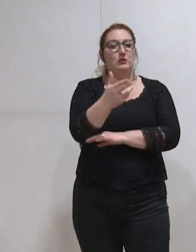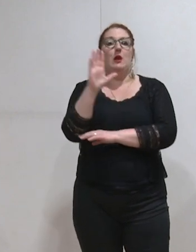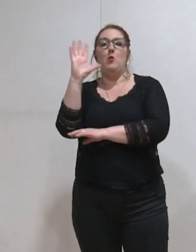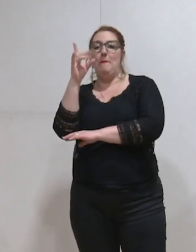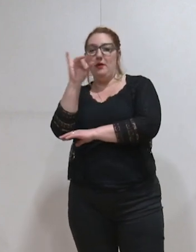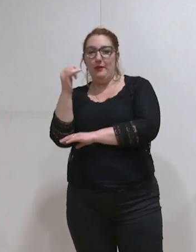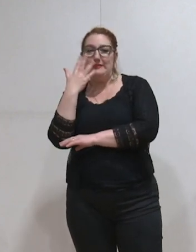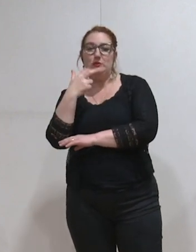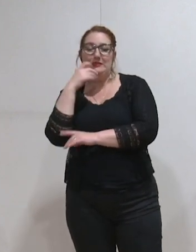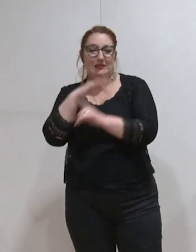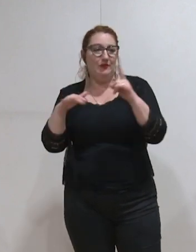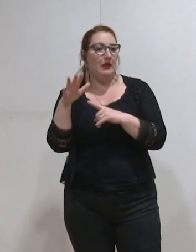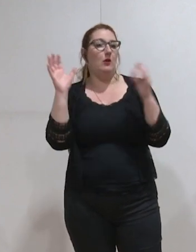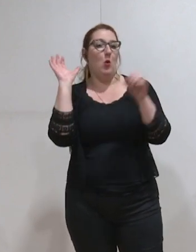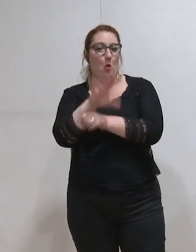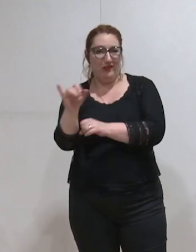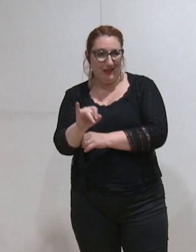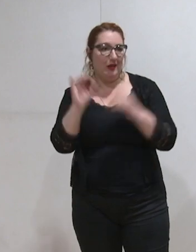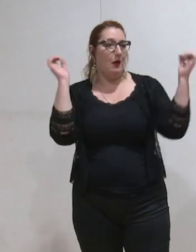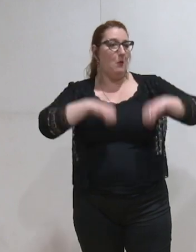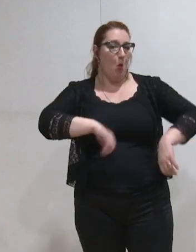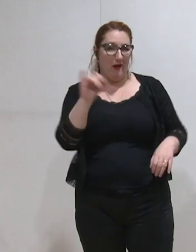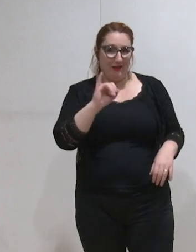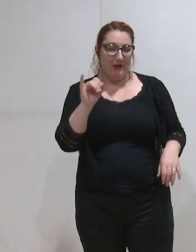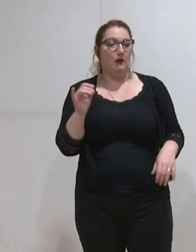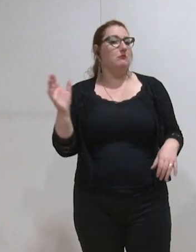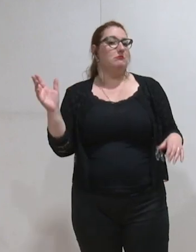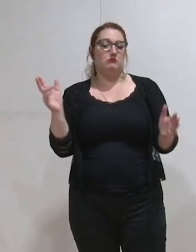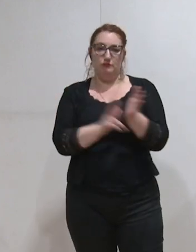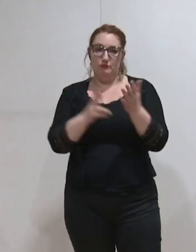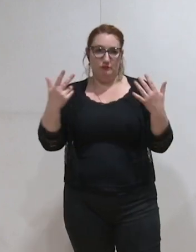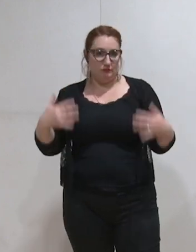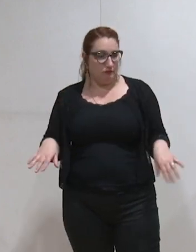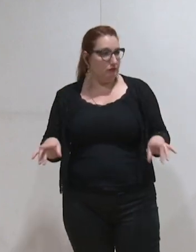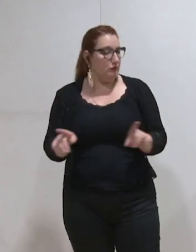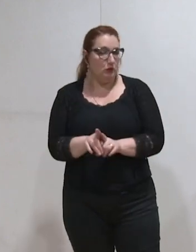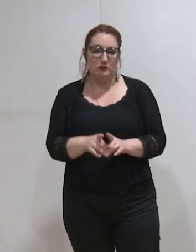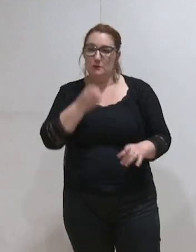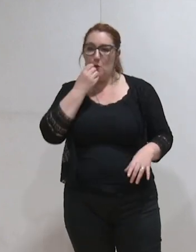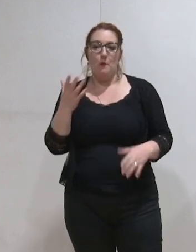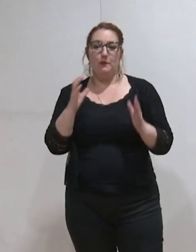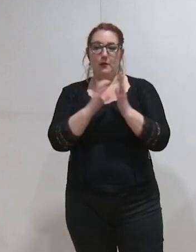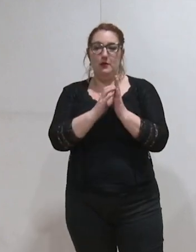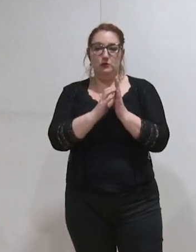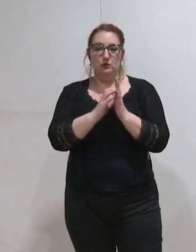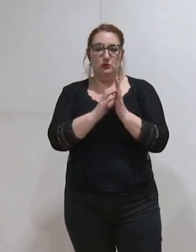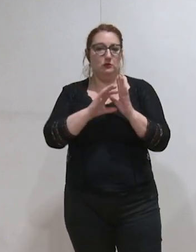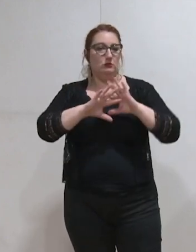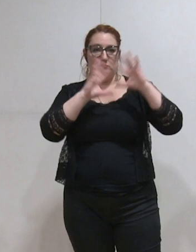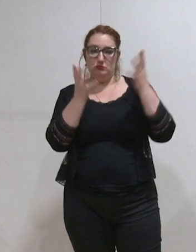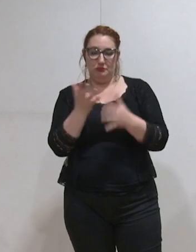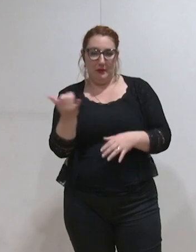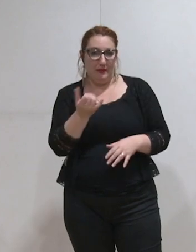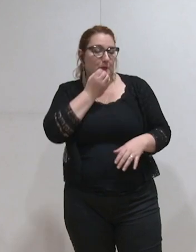vote contre qui vote pour donc ce tirer est adopté également la délibération bah c'est bon pas la peine de faire une délibération dans son